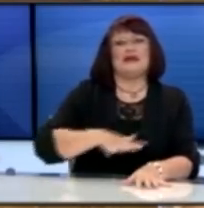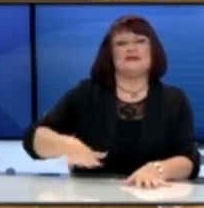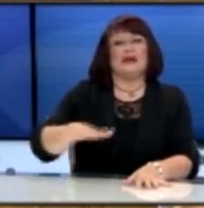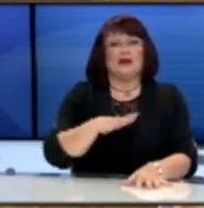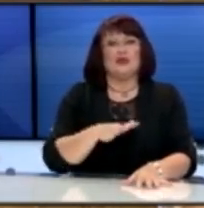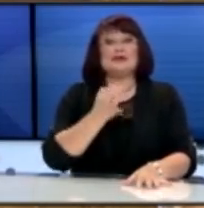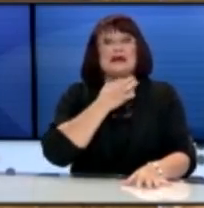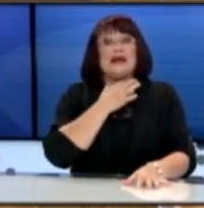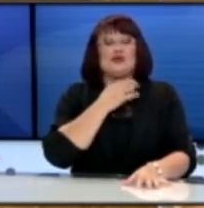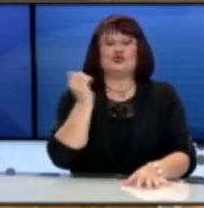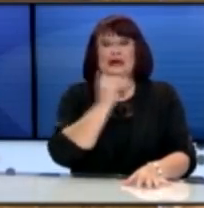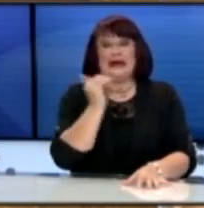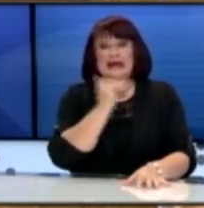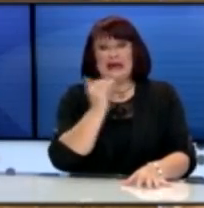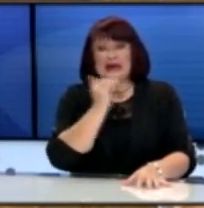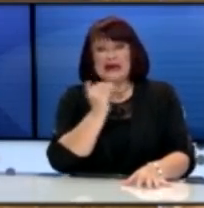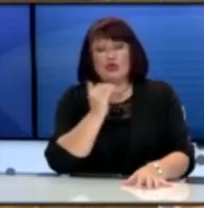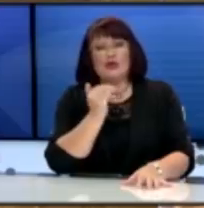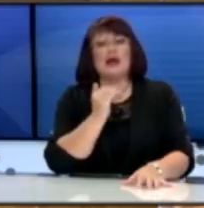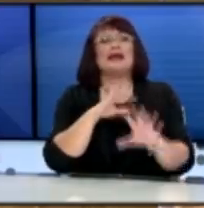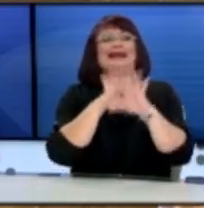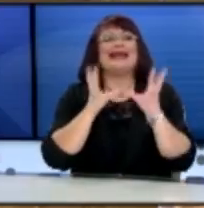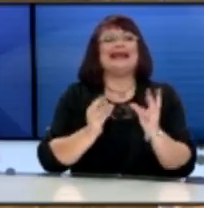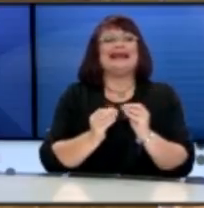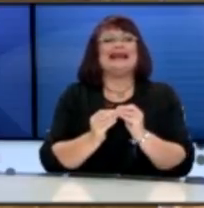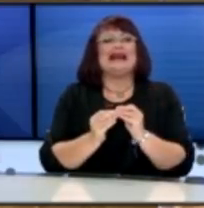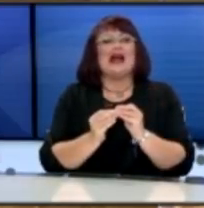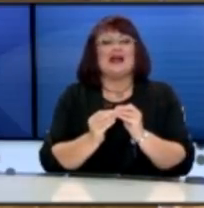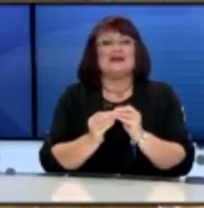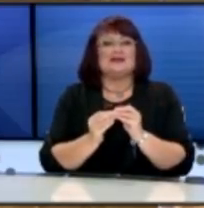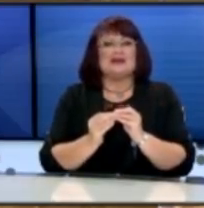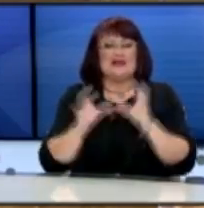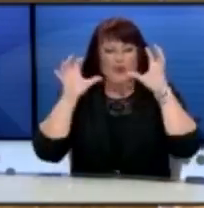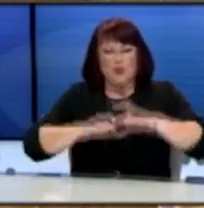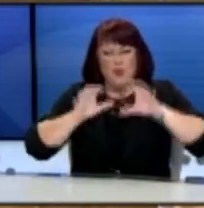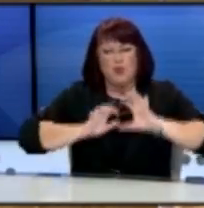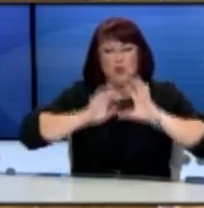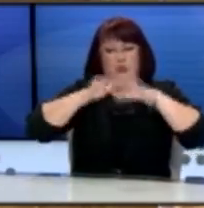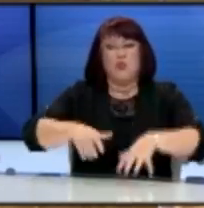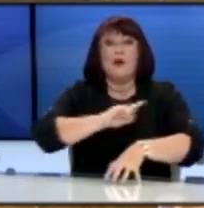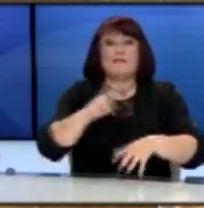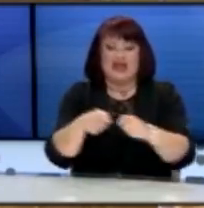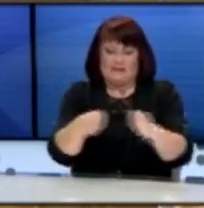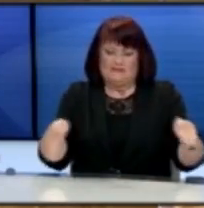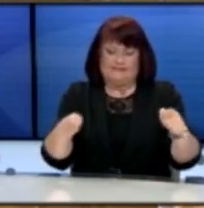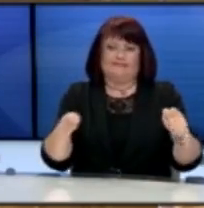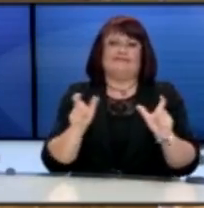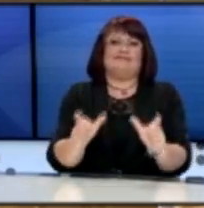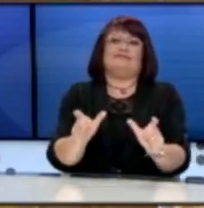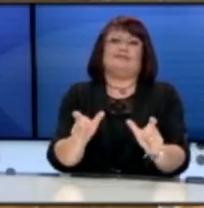πληγεί απαιτούνται άμεσα εκτεταμένα αντιδιαβρωτικά μέτρα αντιπλημμυρικής